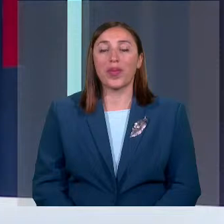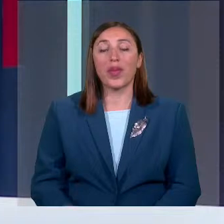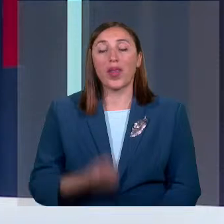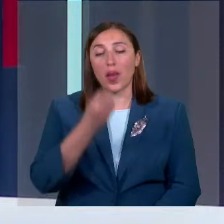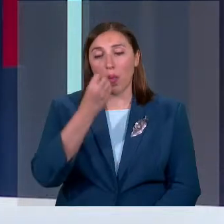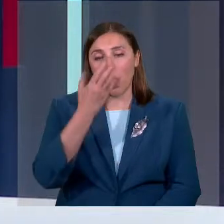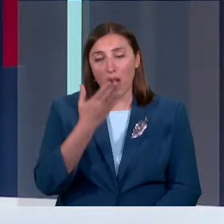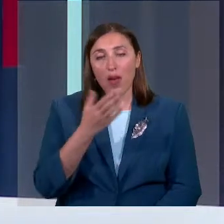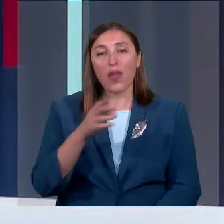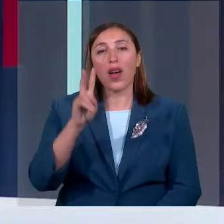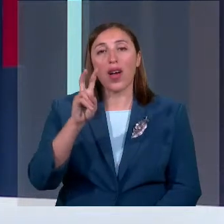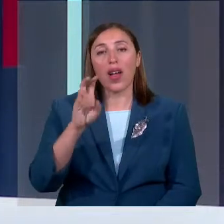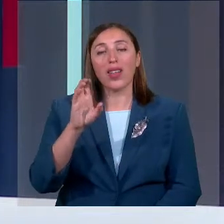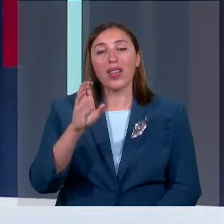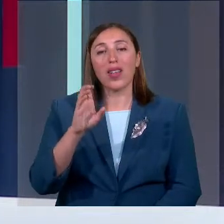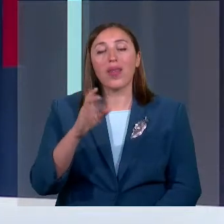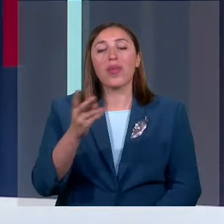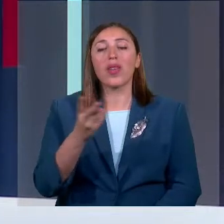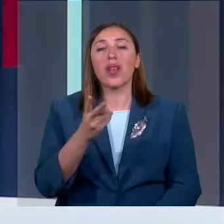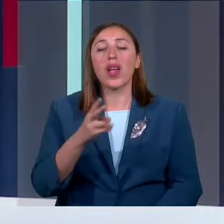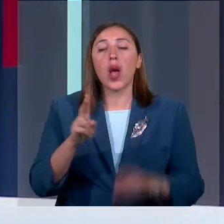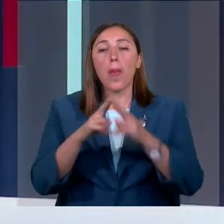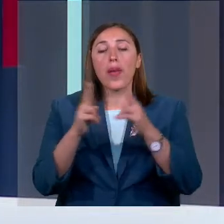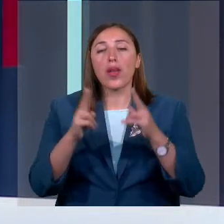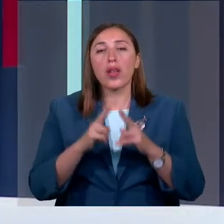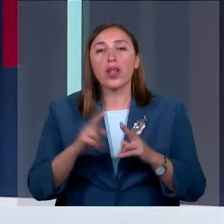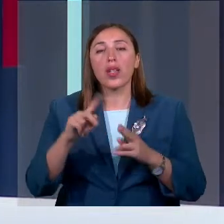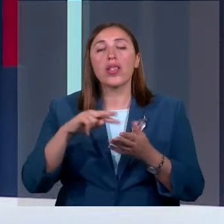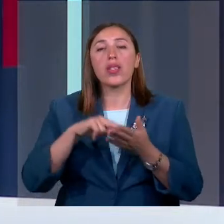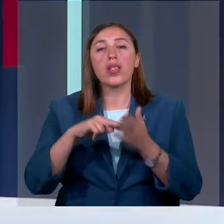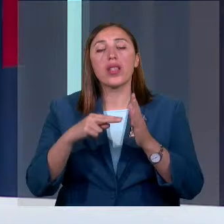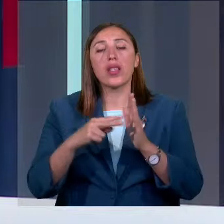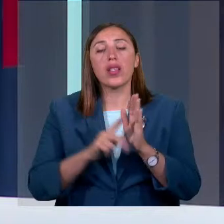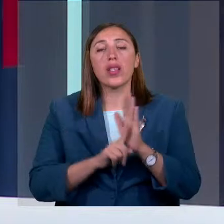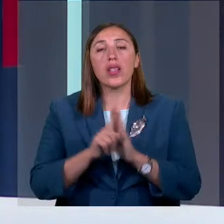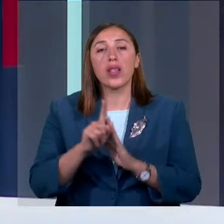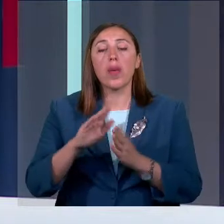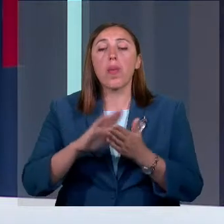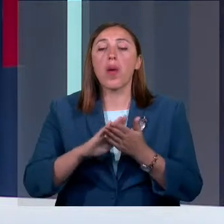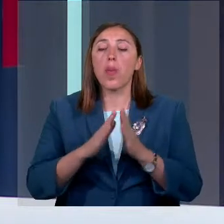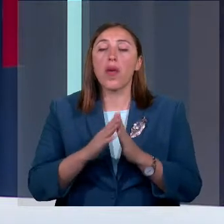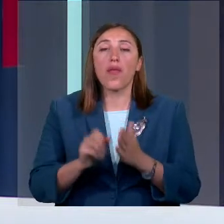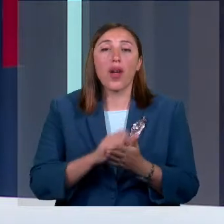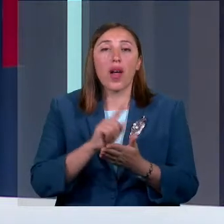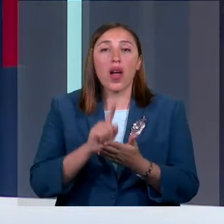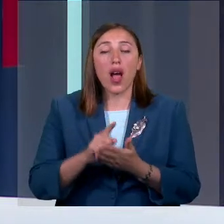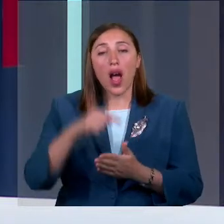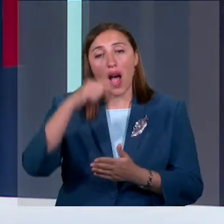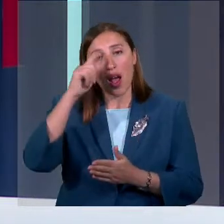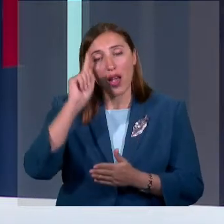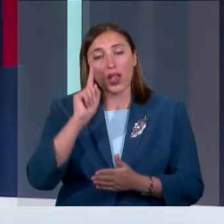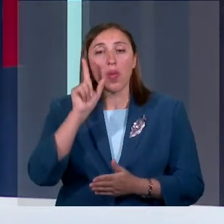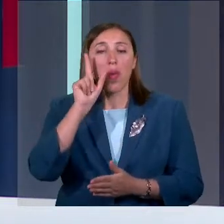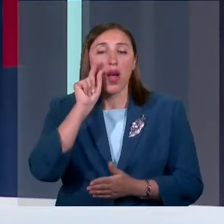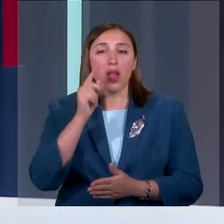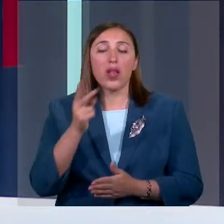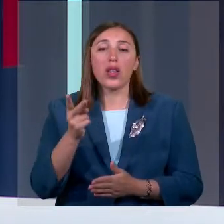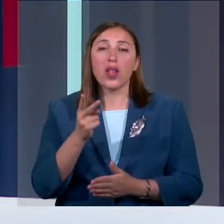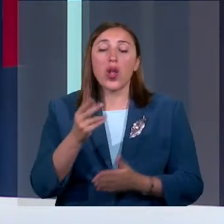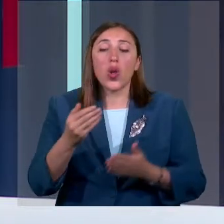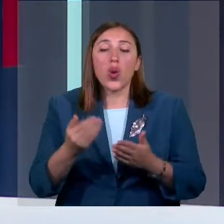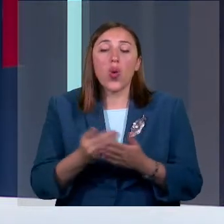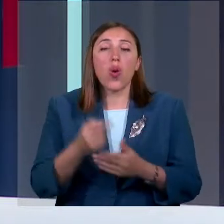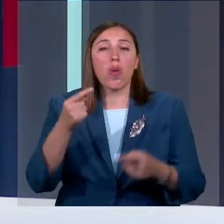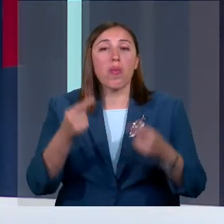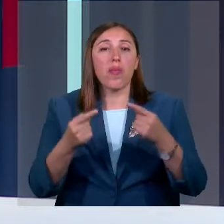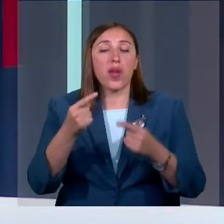Բաքվի և Ստեփանակերտի միջև միջազգային մեխանիզմ ստեղծելու շուրջ պայմանավորվածության հարցը Ադրբեջանի և Հայաստանի միջև նոր